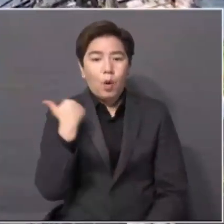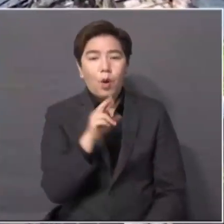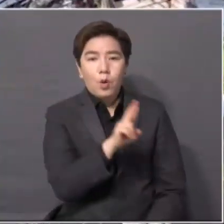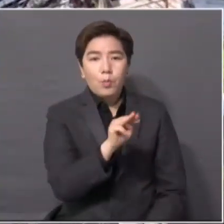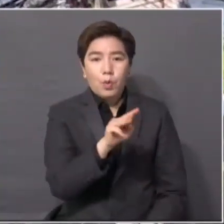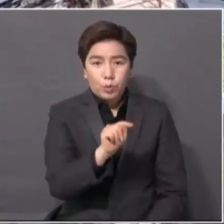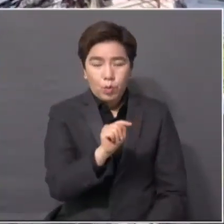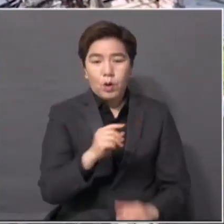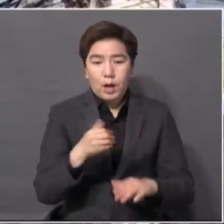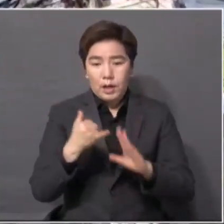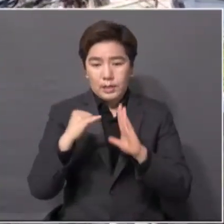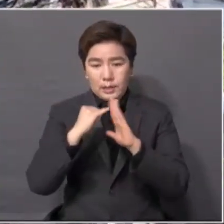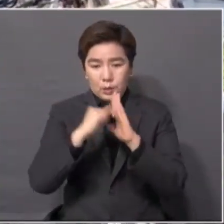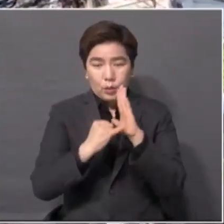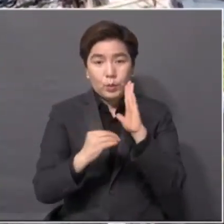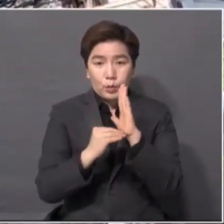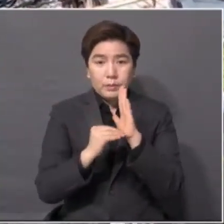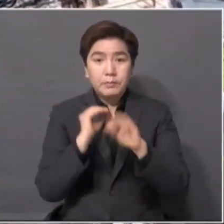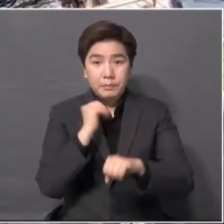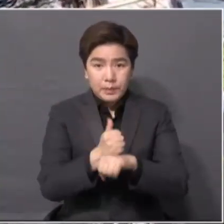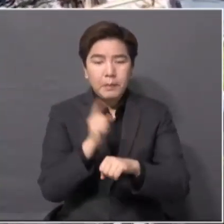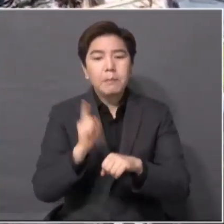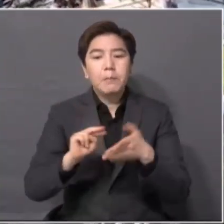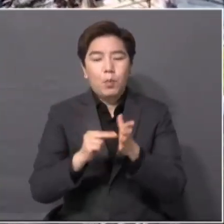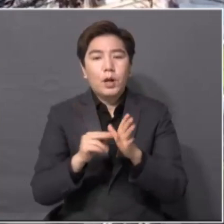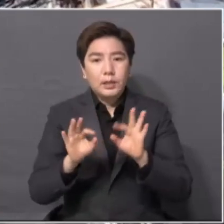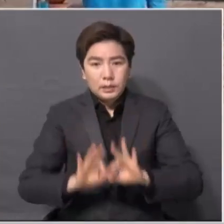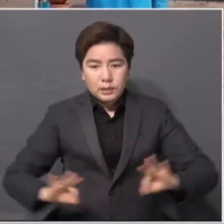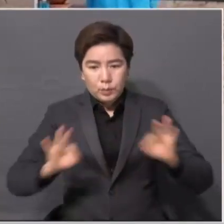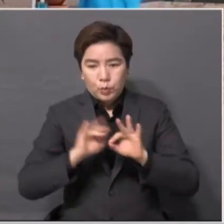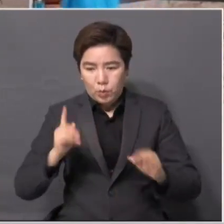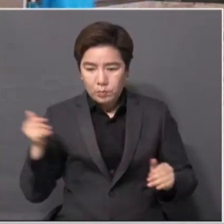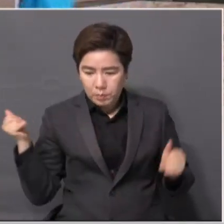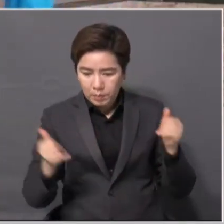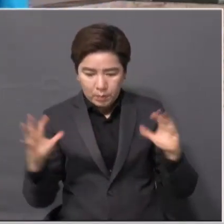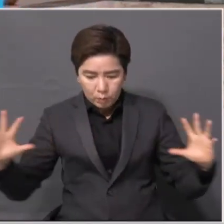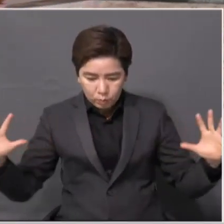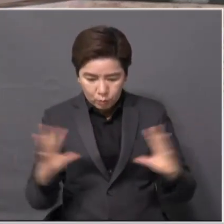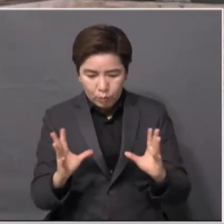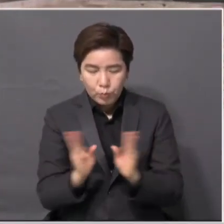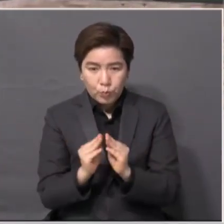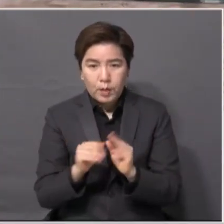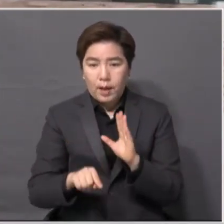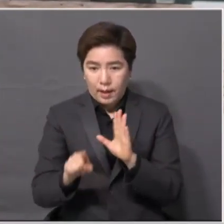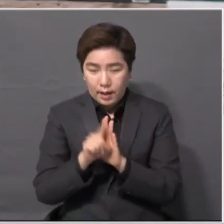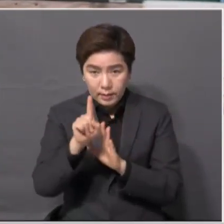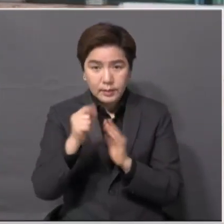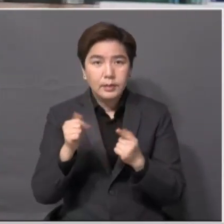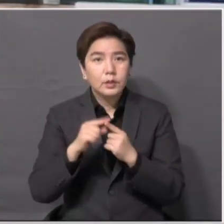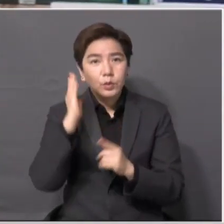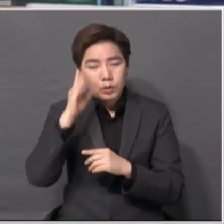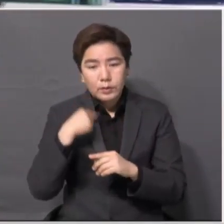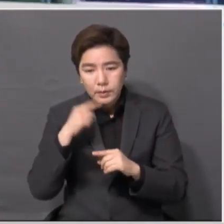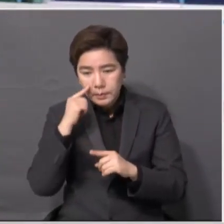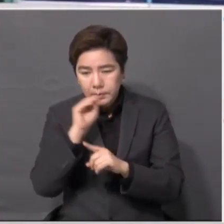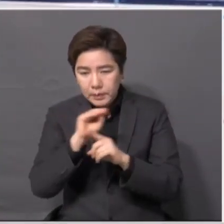ตรี อดีตผู้วารัชการตรงเทพมหานครถือเปองคประชุมสำคัญที่จะเรียกประชุมการบริหารพักอีกครั้งหนึ่งเพื่อก